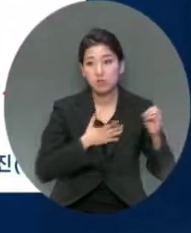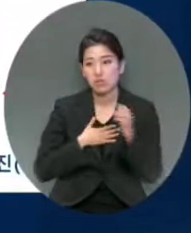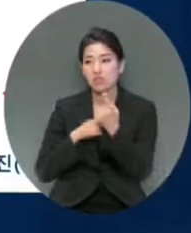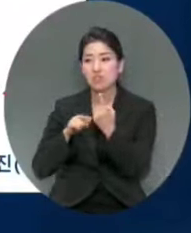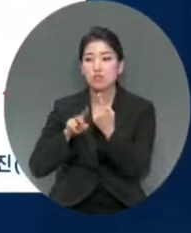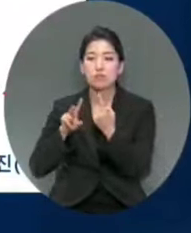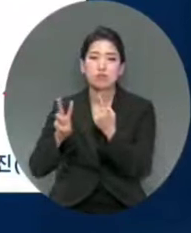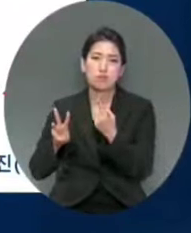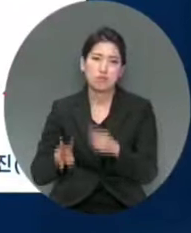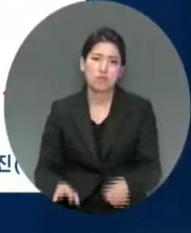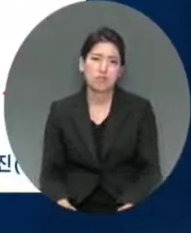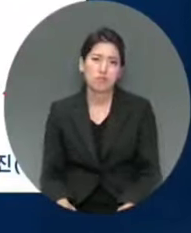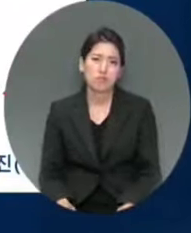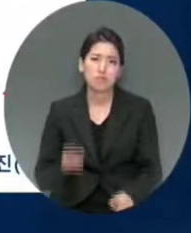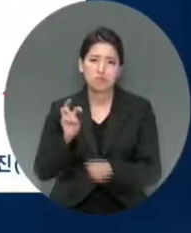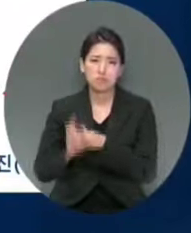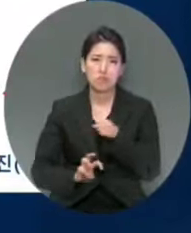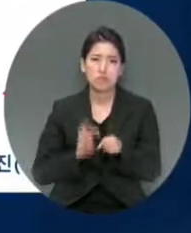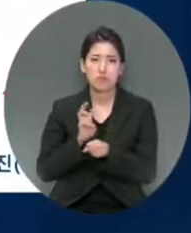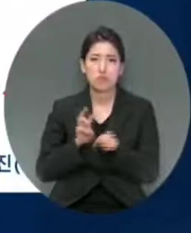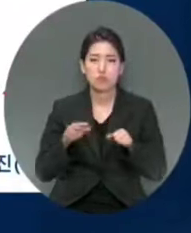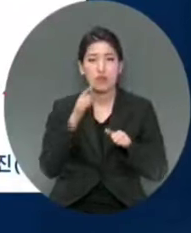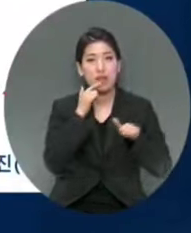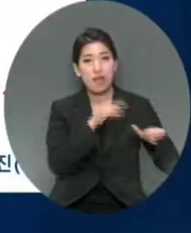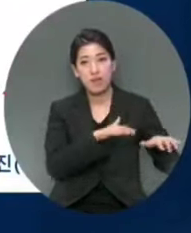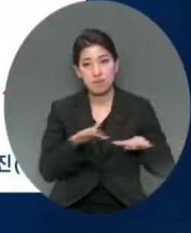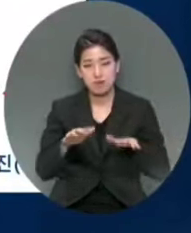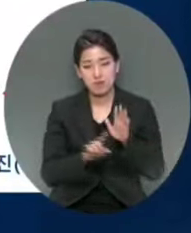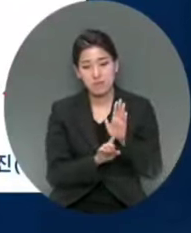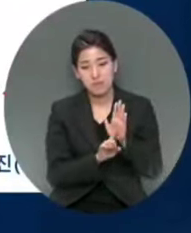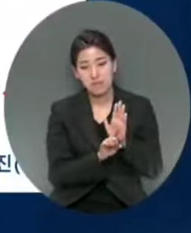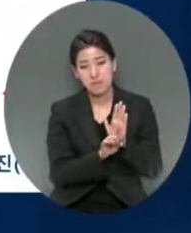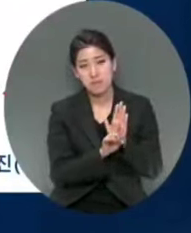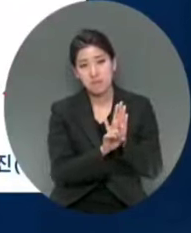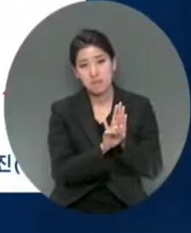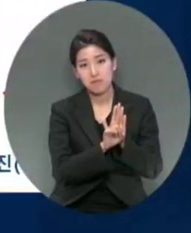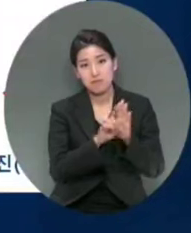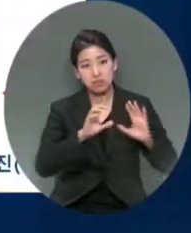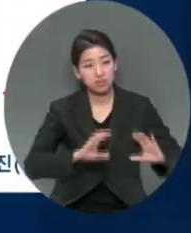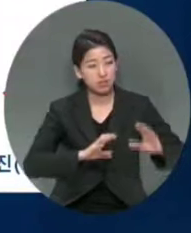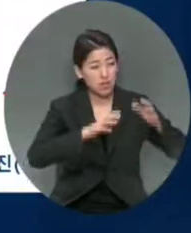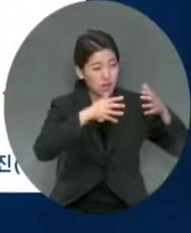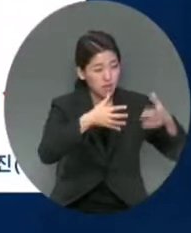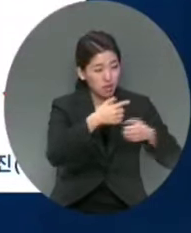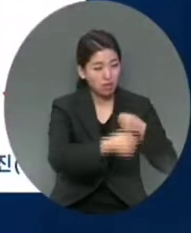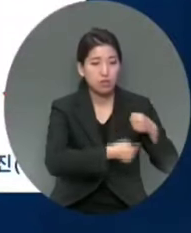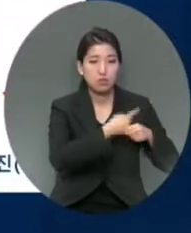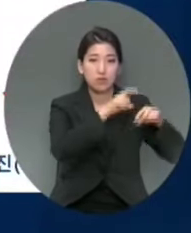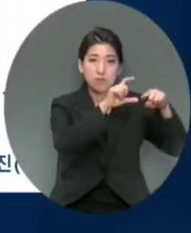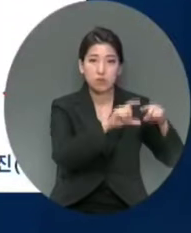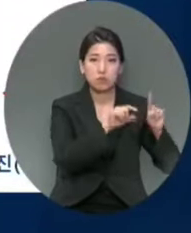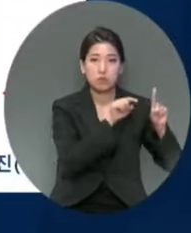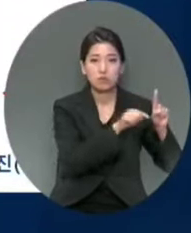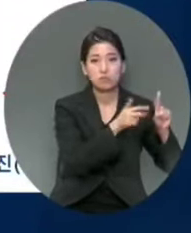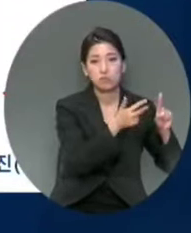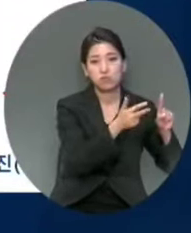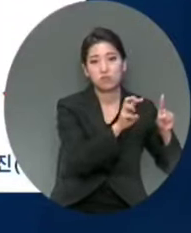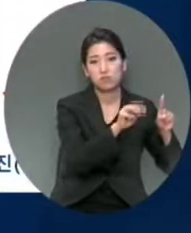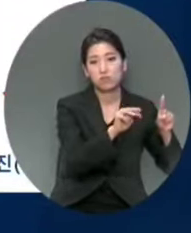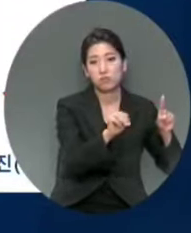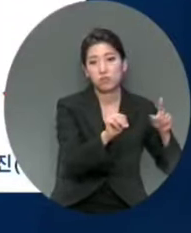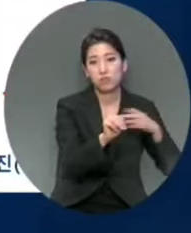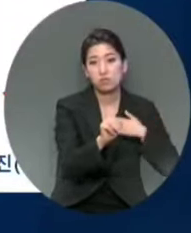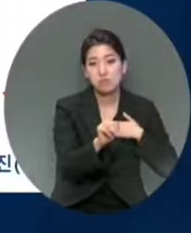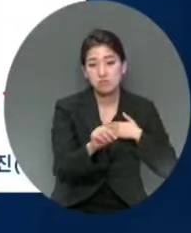높습니다. 최근 30년간 해수면 상승도 전 세계 해수면 연평균 상승폭인 1.7mm보다 더